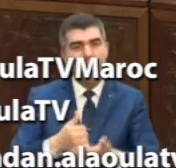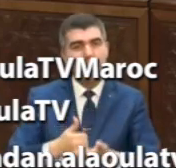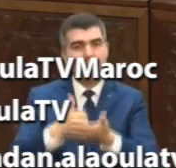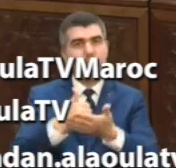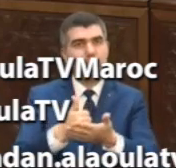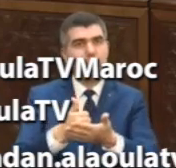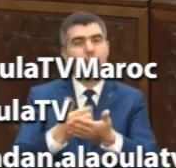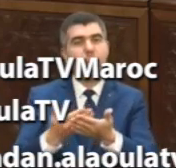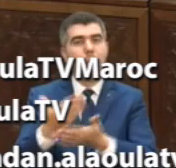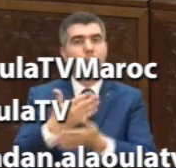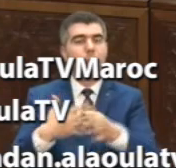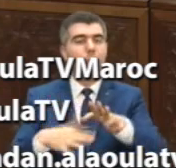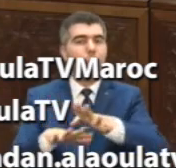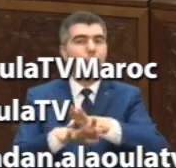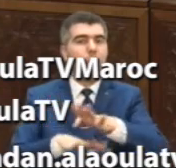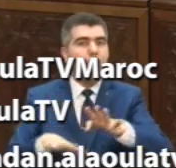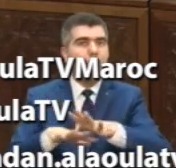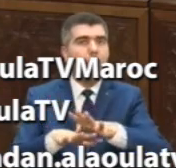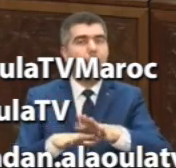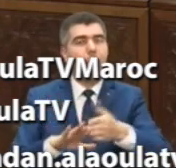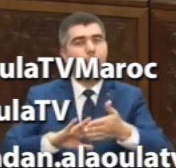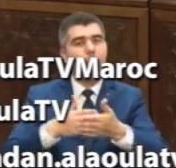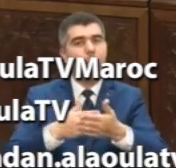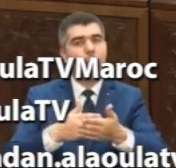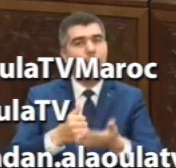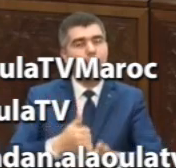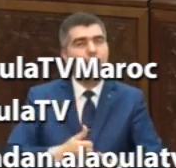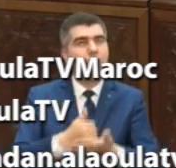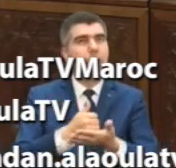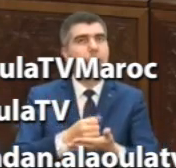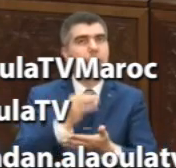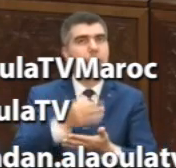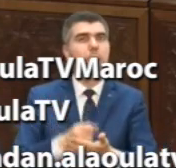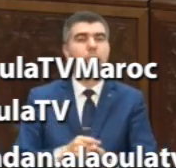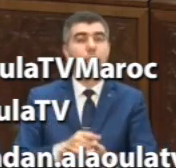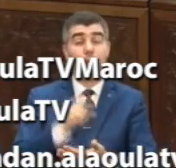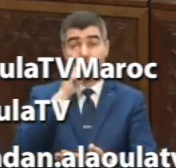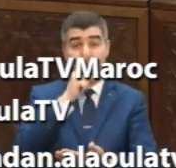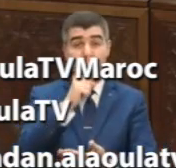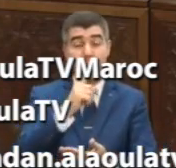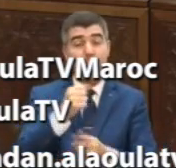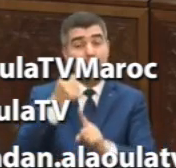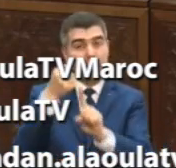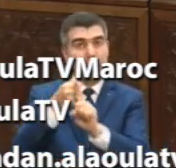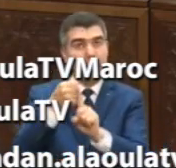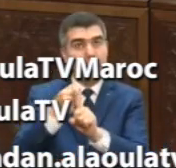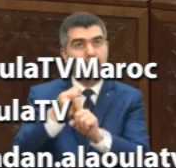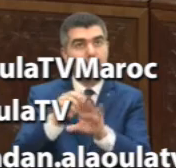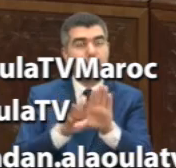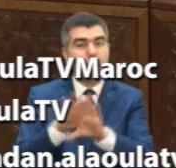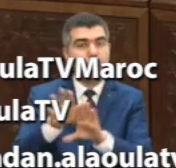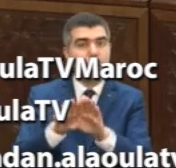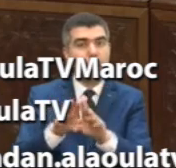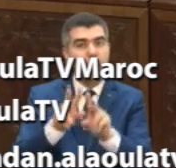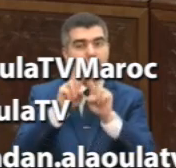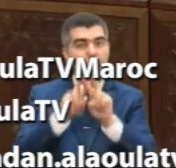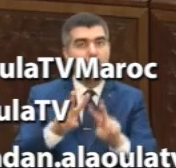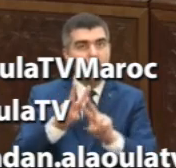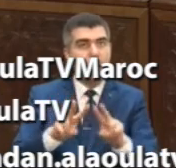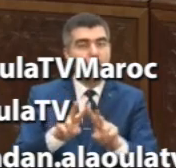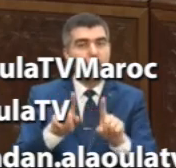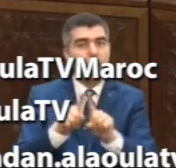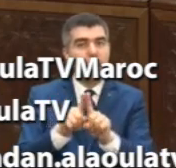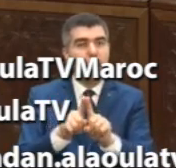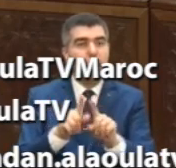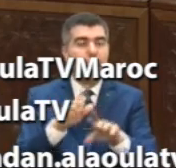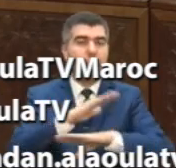المجتمع من أجل تحسين الأوضاع دياله من أجل مزيد من العدالة الاجتماعية. وإحنا غادي نمشيو في هذا الاتجاه هذه لمزيد من مراقبة مدى احترام